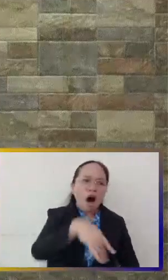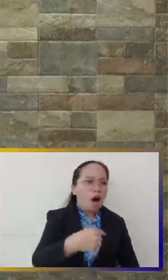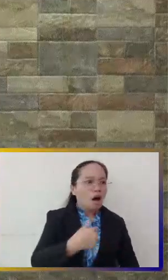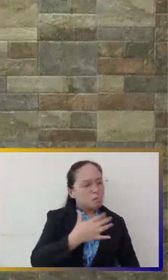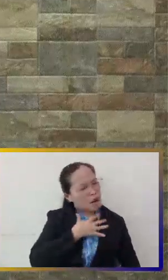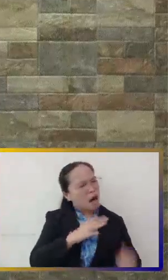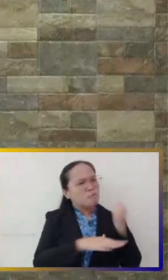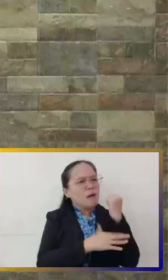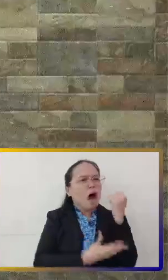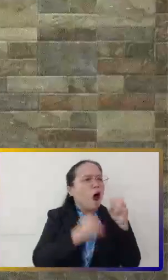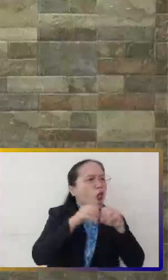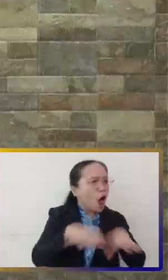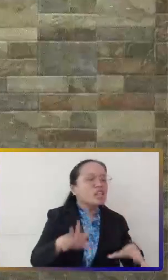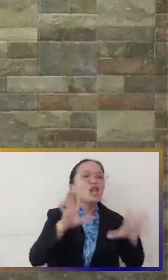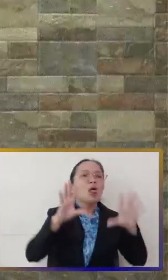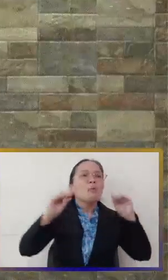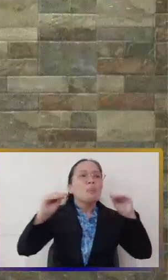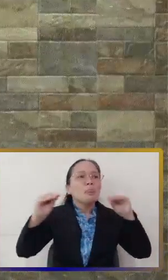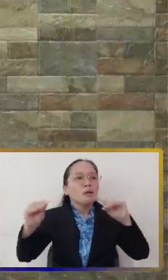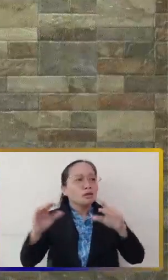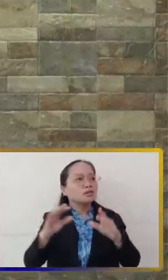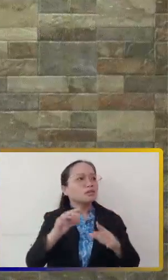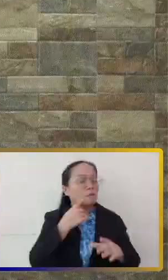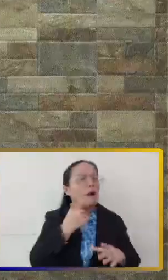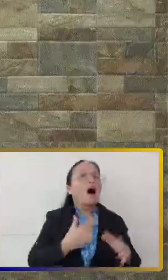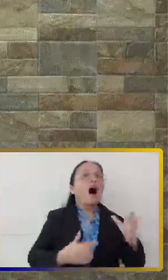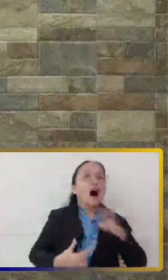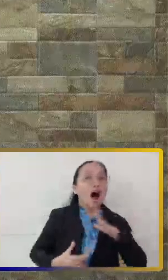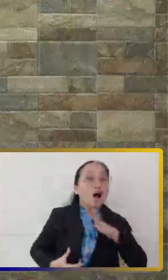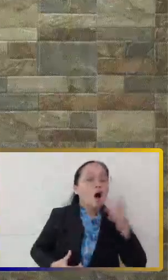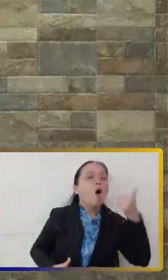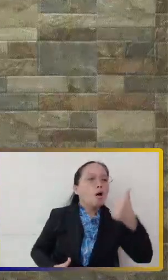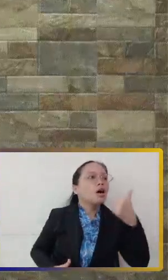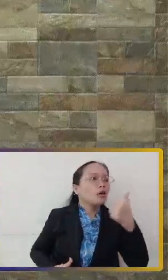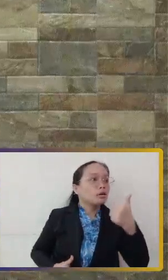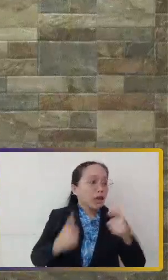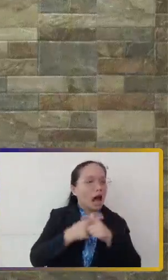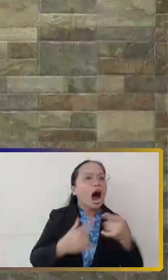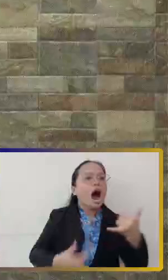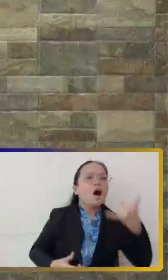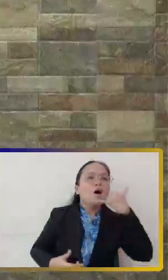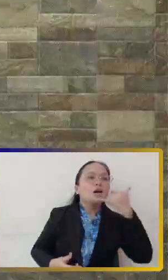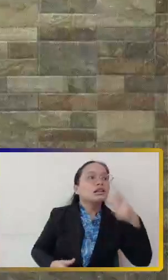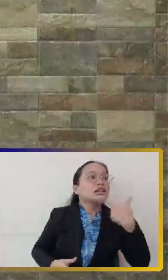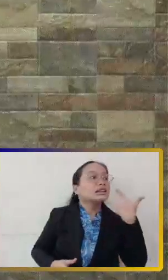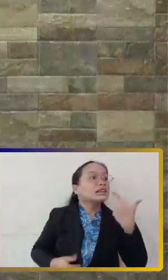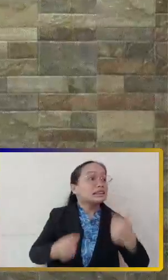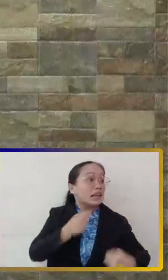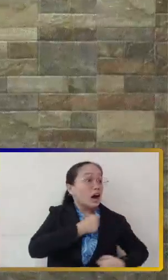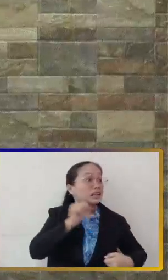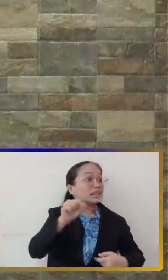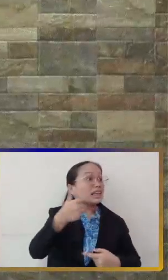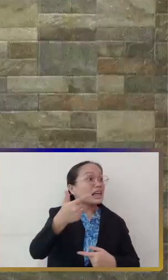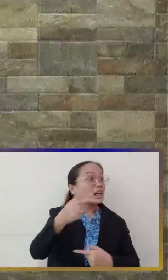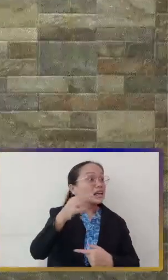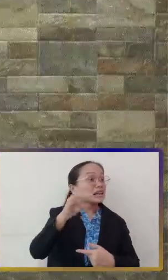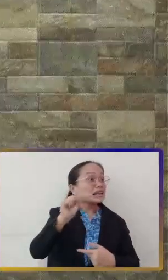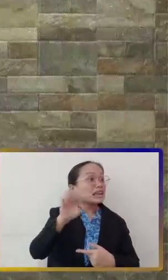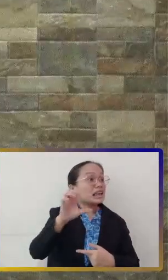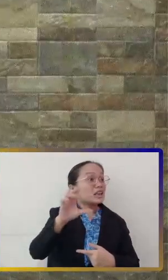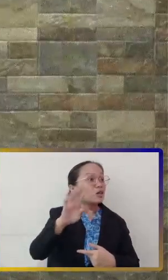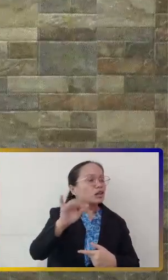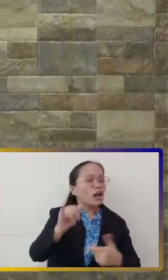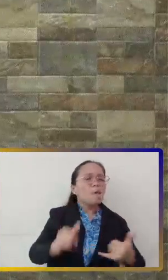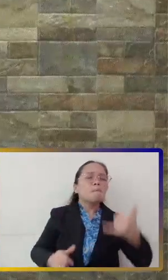ganito, ganyan. Kunito ko sa kanya, okay sir. Tatawagan ko yung ano, yung security. Tatawagan niya kung may nakuha silang bag.